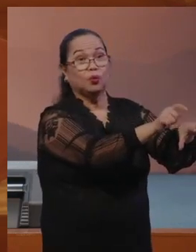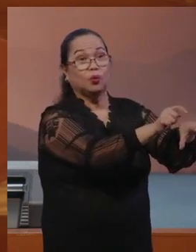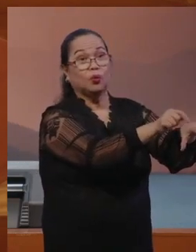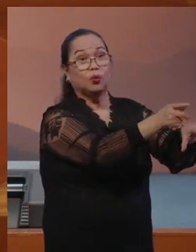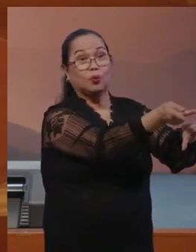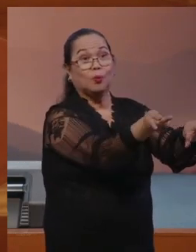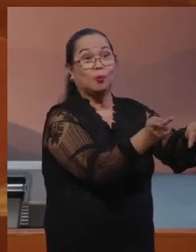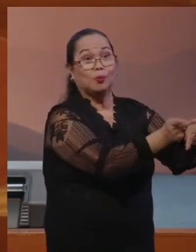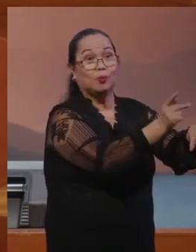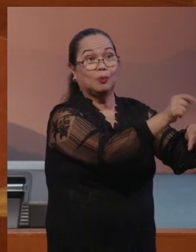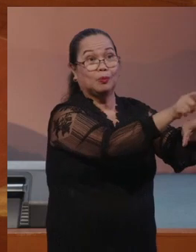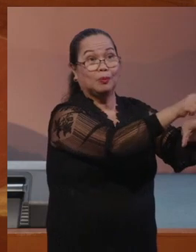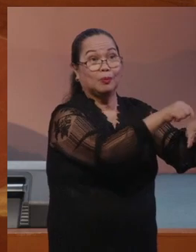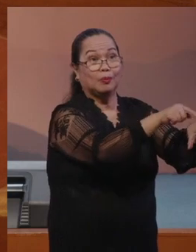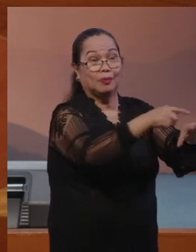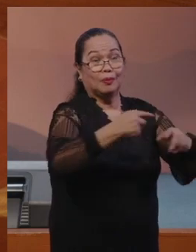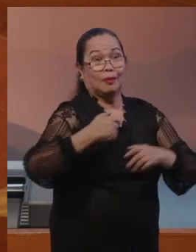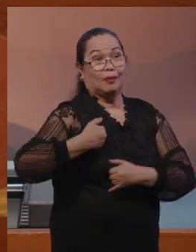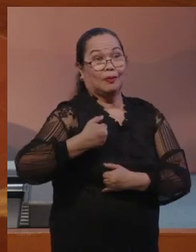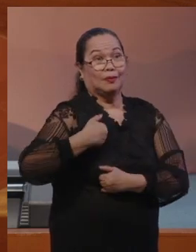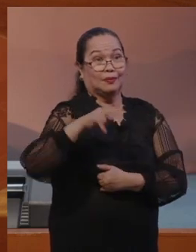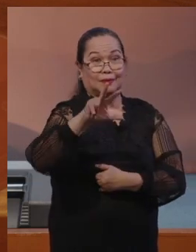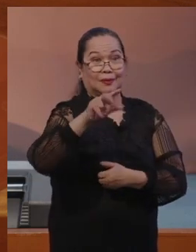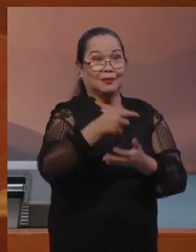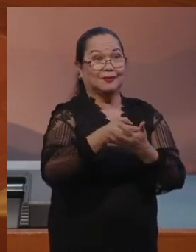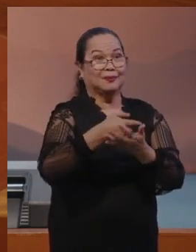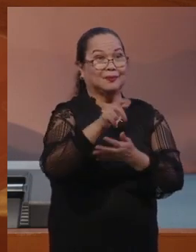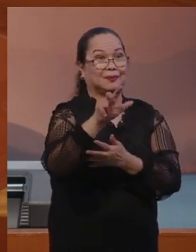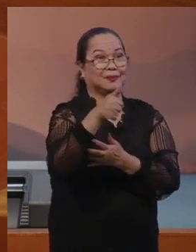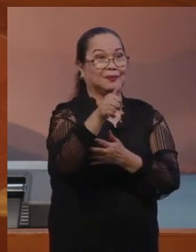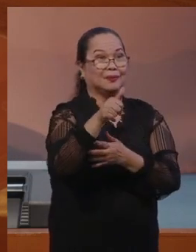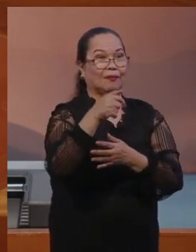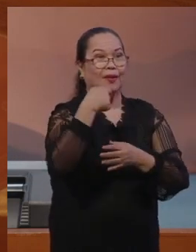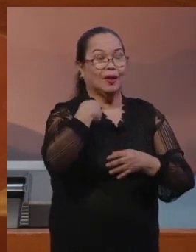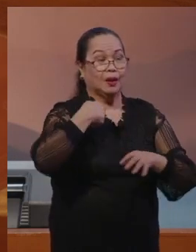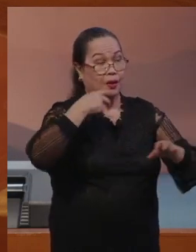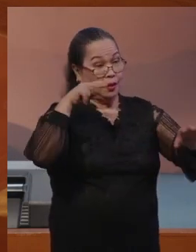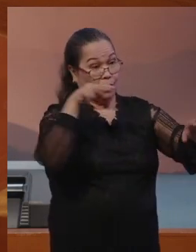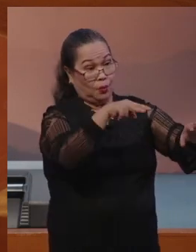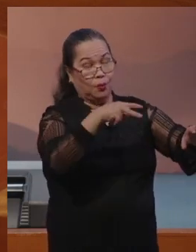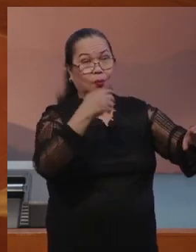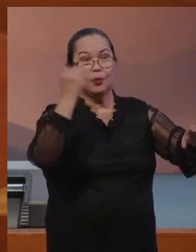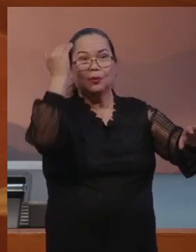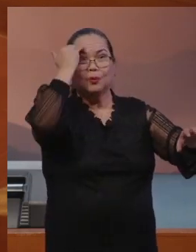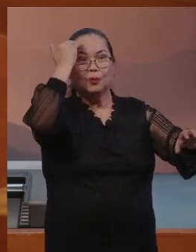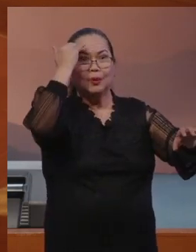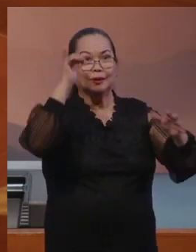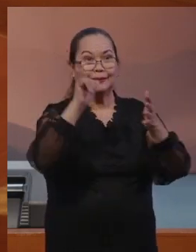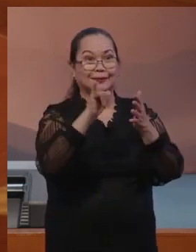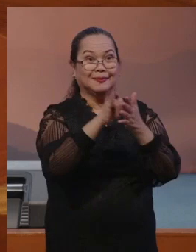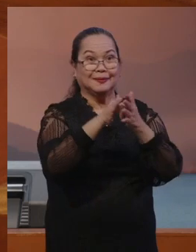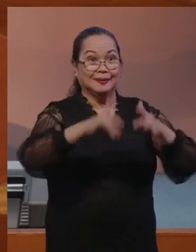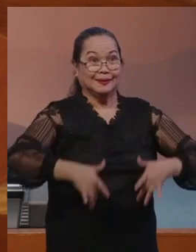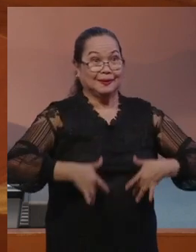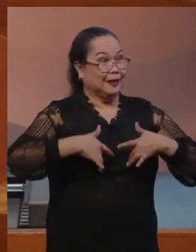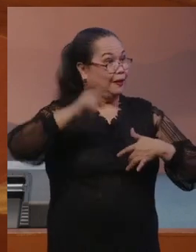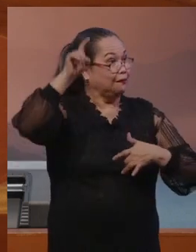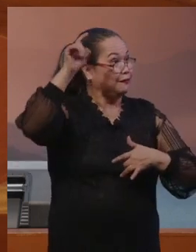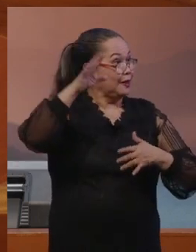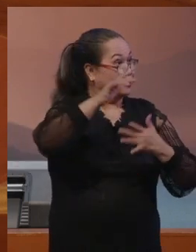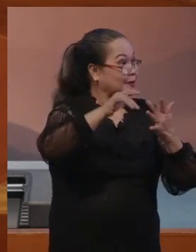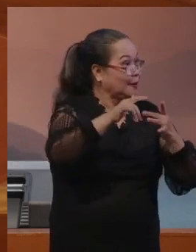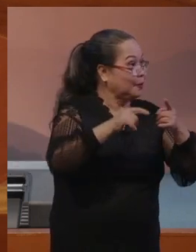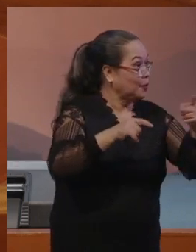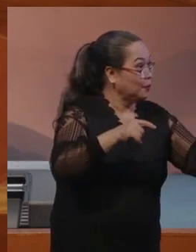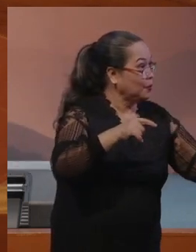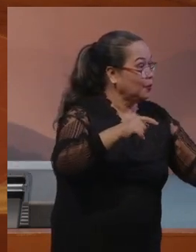sabi ni Joshua sa Joshua 3:10, and Joshua said, here is how you shall know that the living God is among you, that He